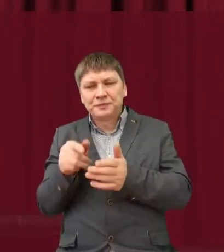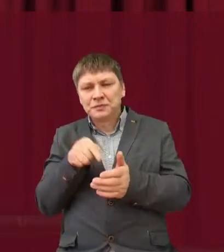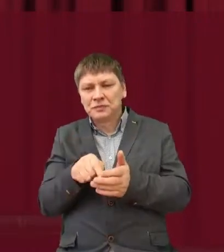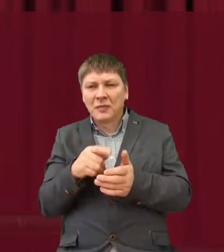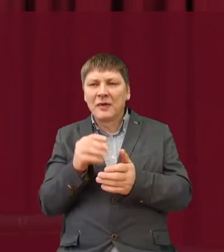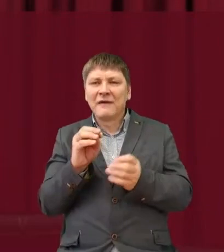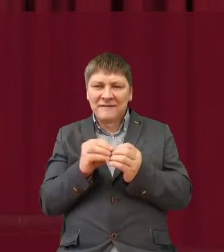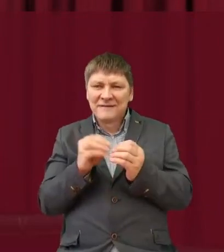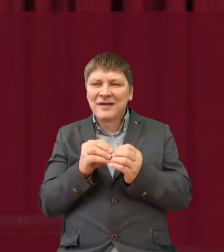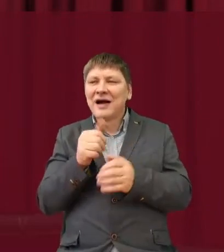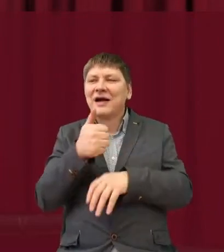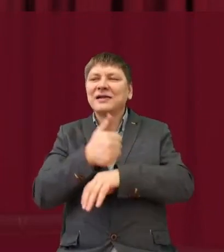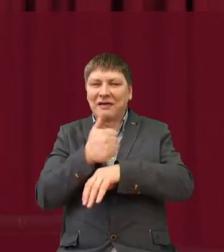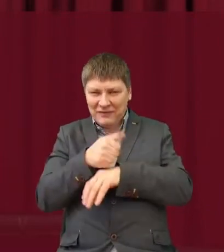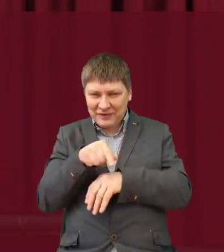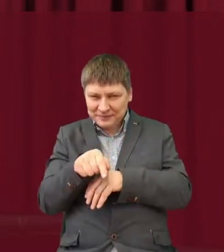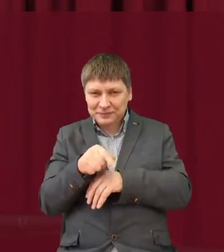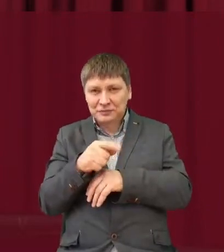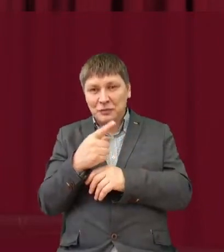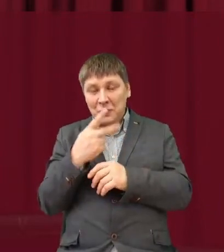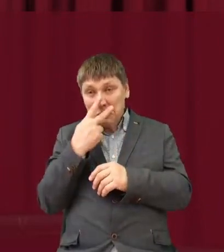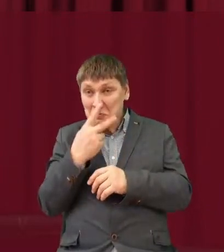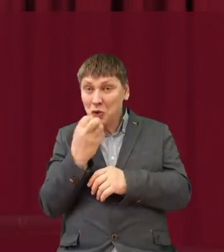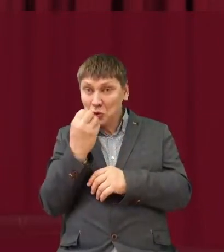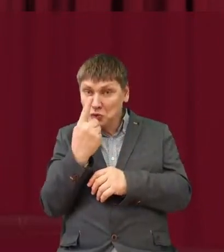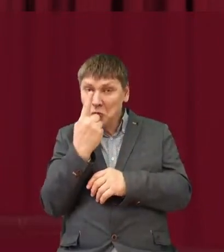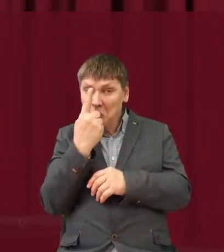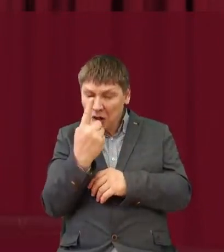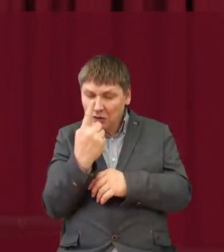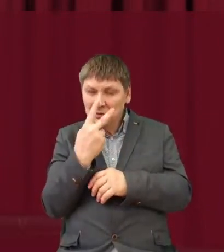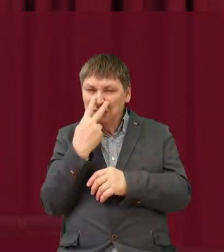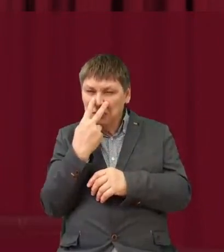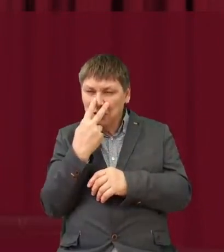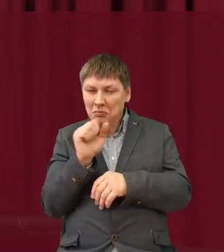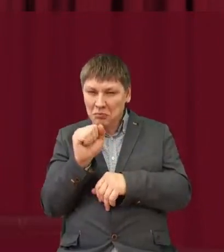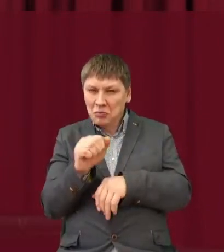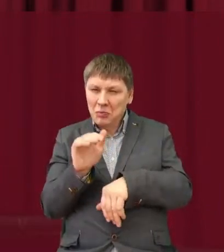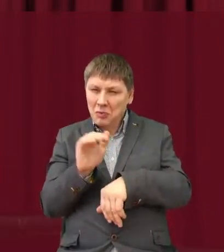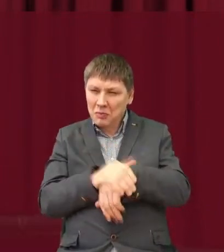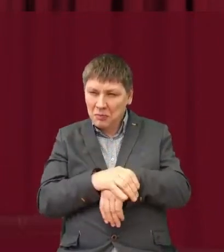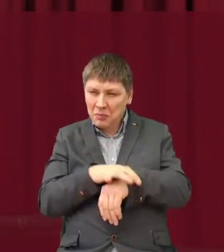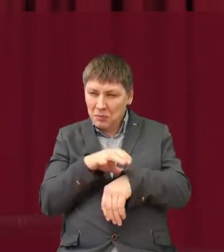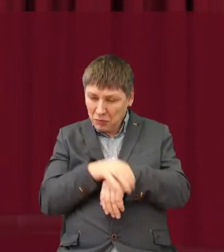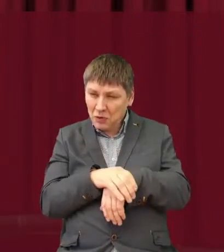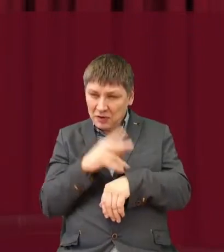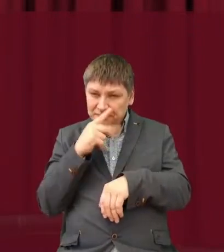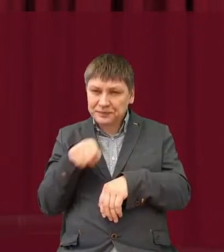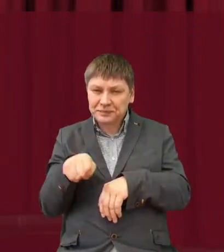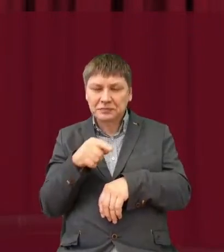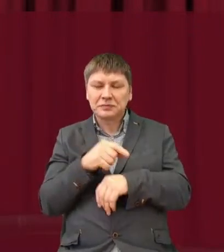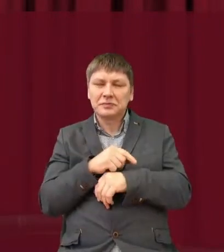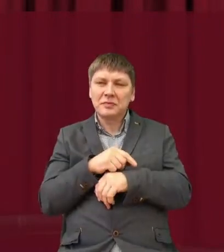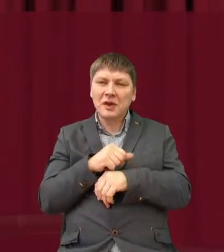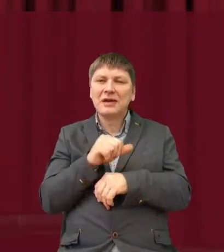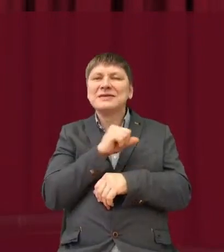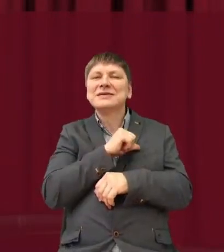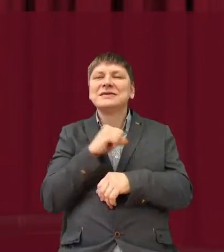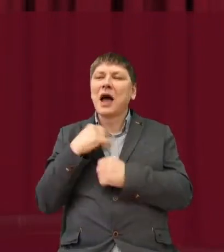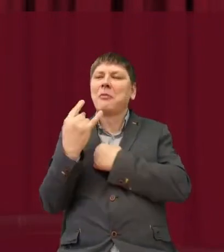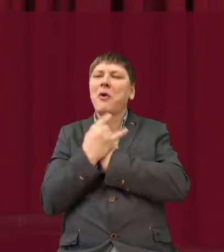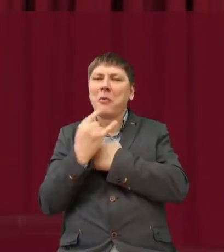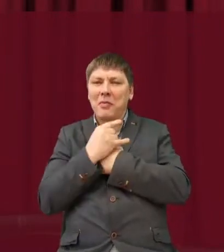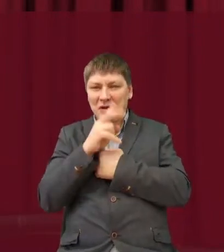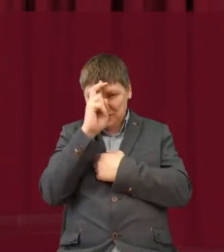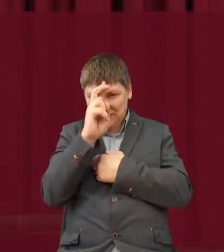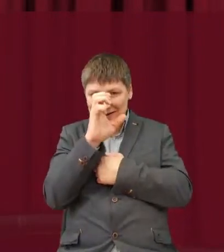этой главы и обратить внимание на другую ловушку мышления Мы говорили о самообмане